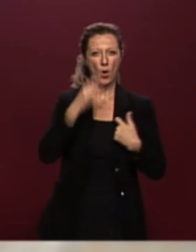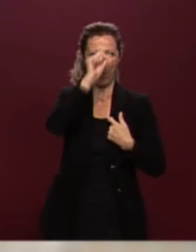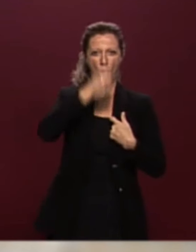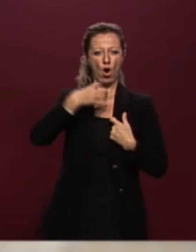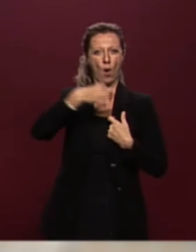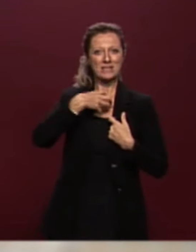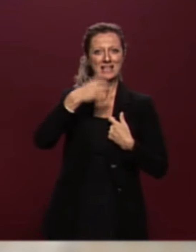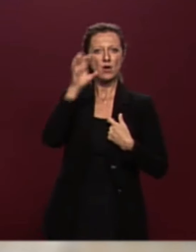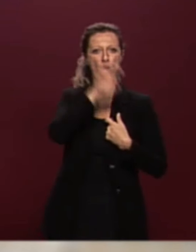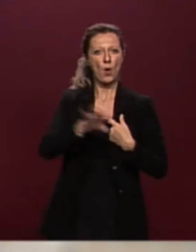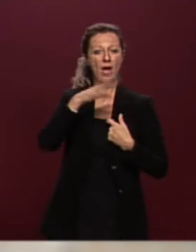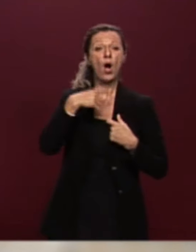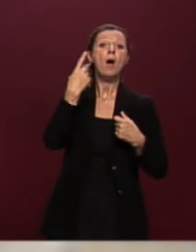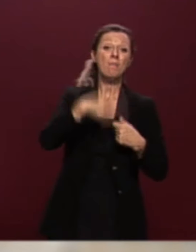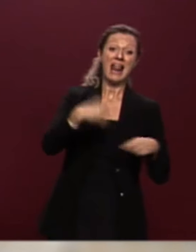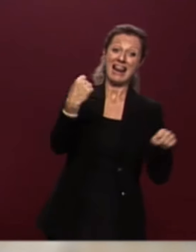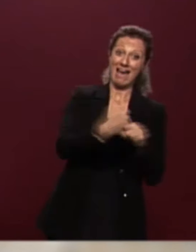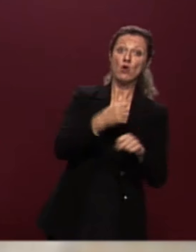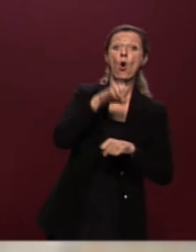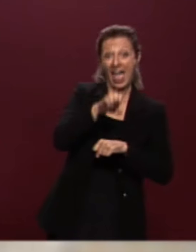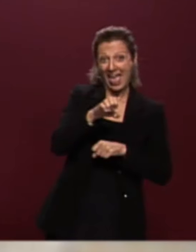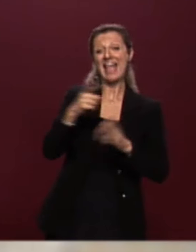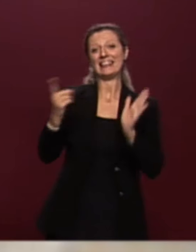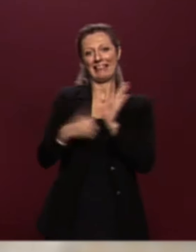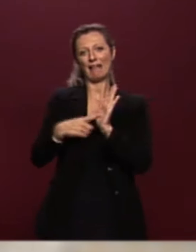per il lavoro e i diritti sociali,